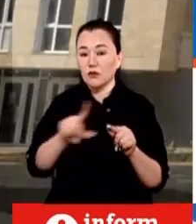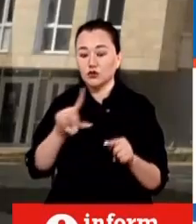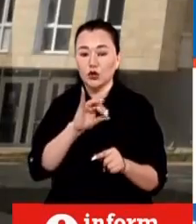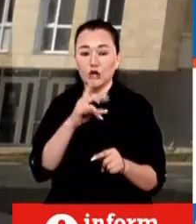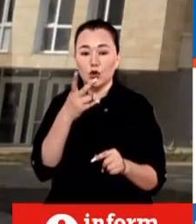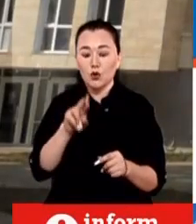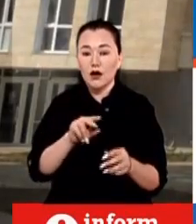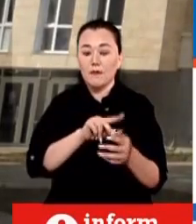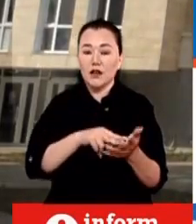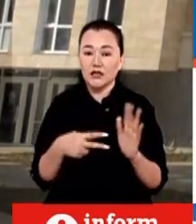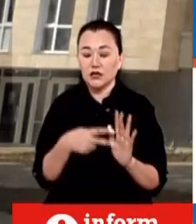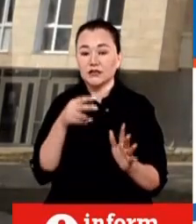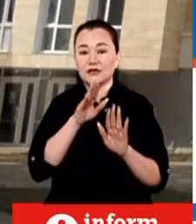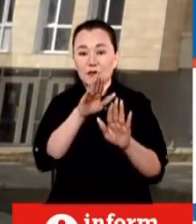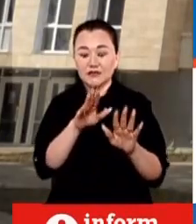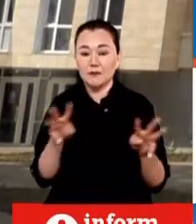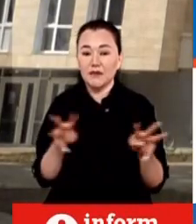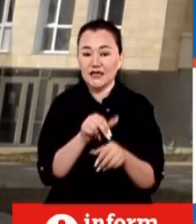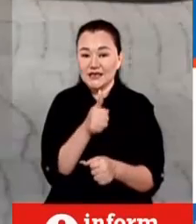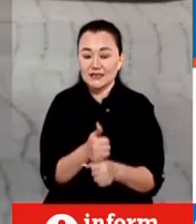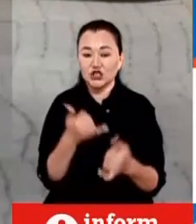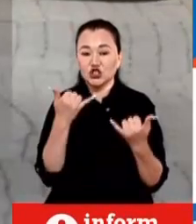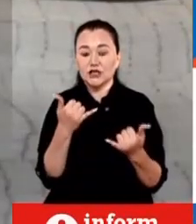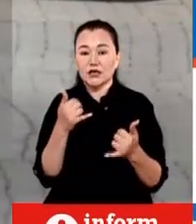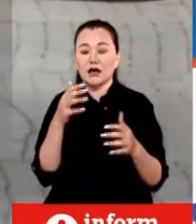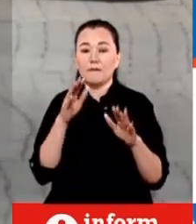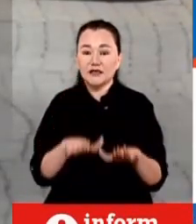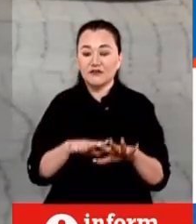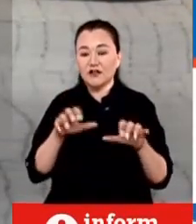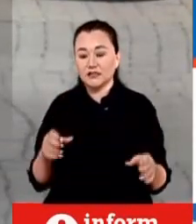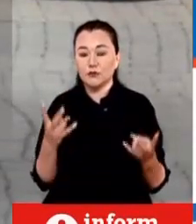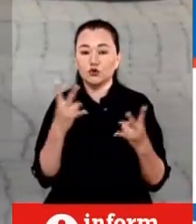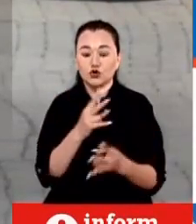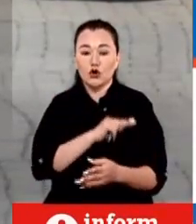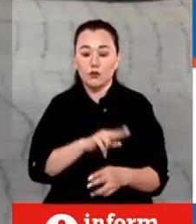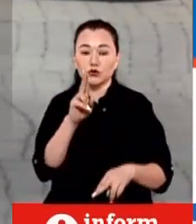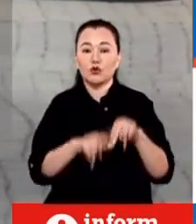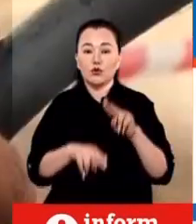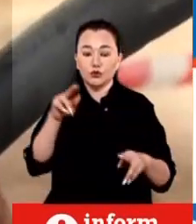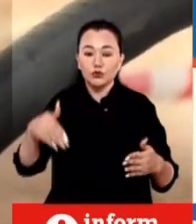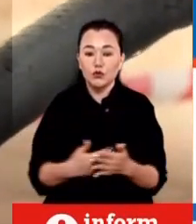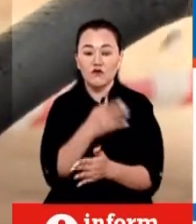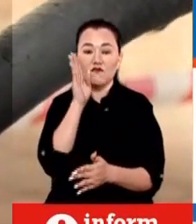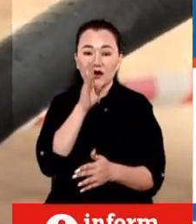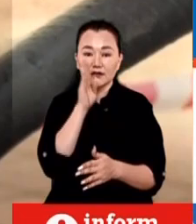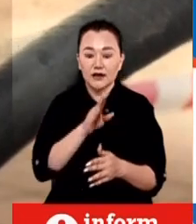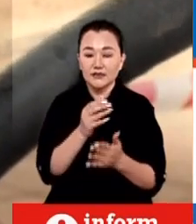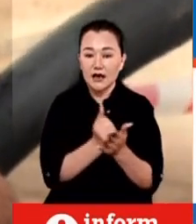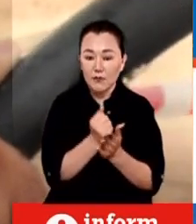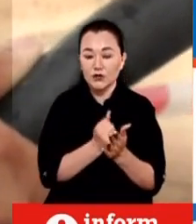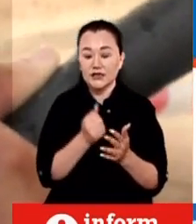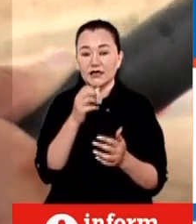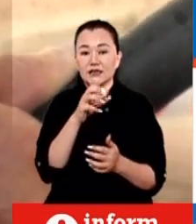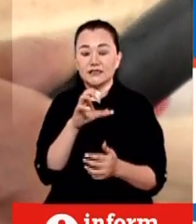июнь. Заместитель премьер-министра полагает, что сейчас местным властям стоит приступить к строительству нового водовода с реки